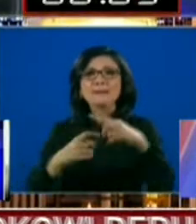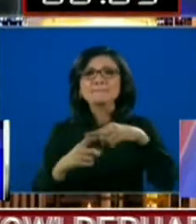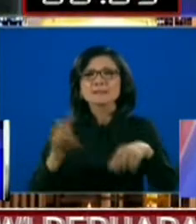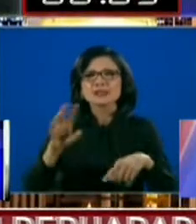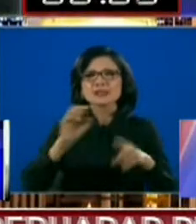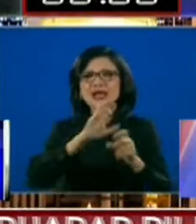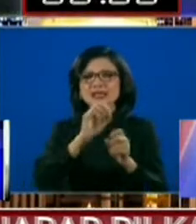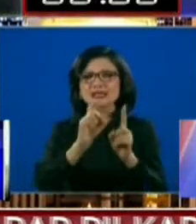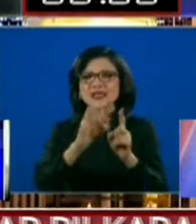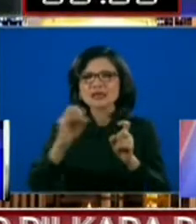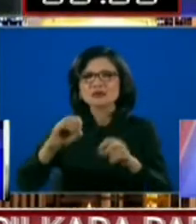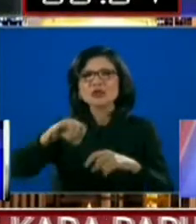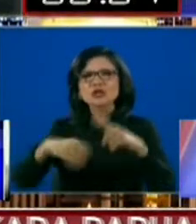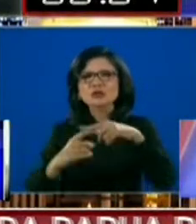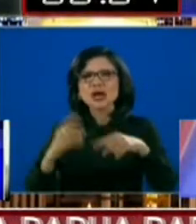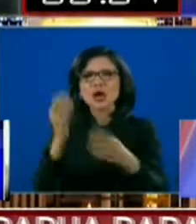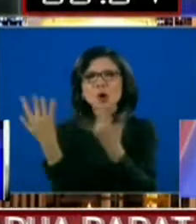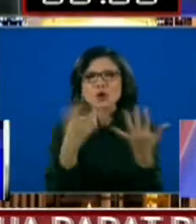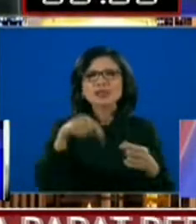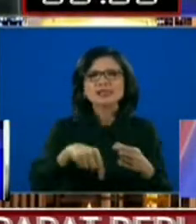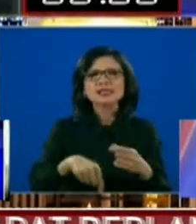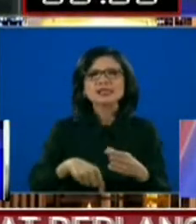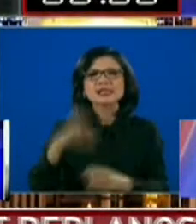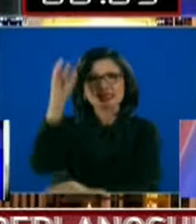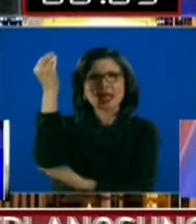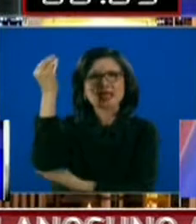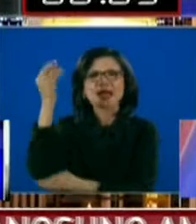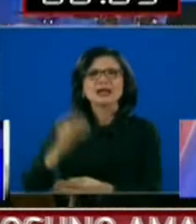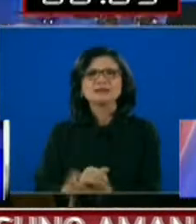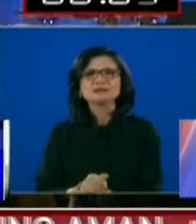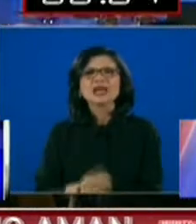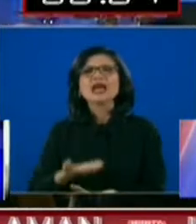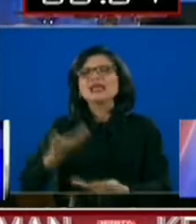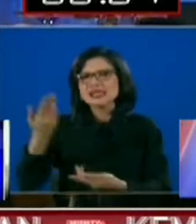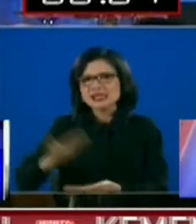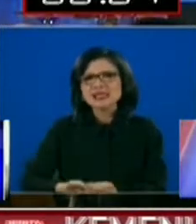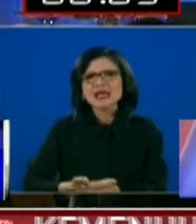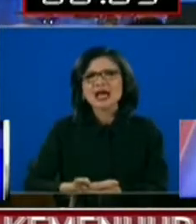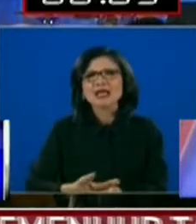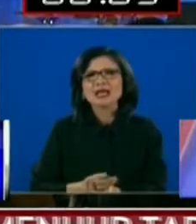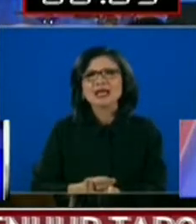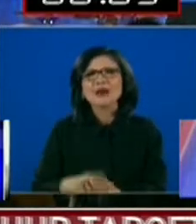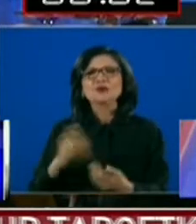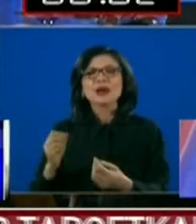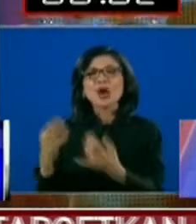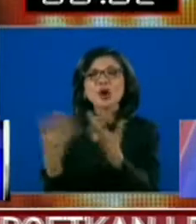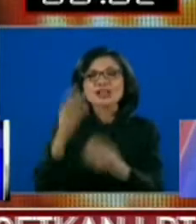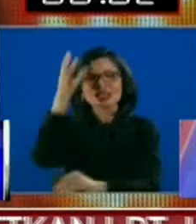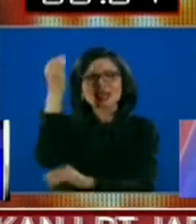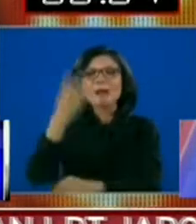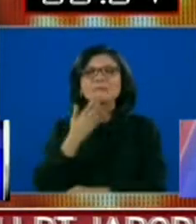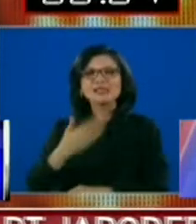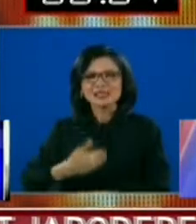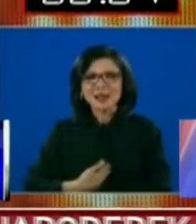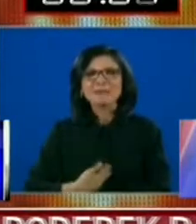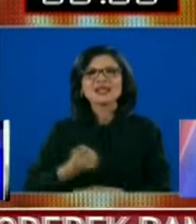terjadi? Kira-kira 100 juta per orang. Izinkan warga Jakarta merasakan aset 100 jutanya dalam bentuk down